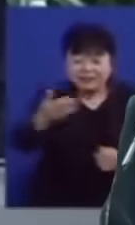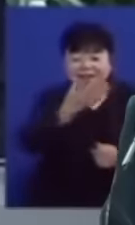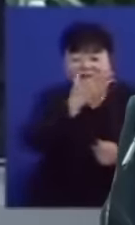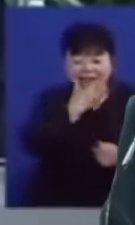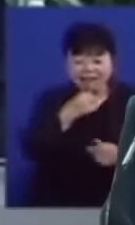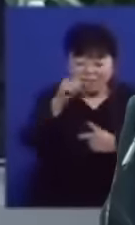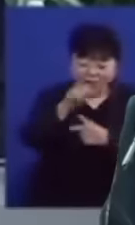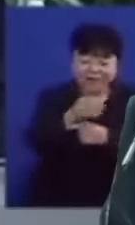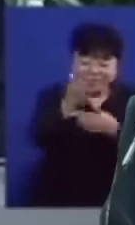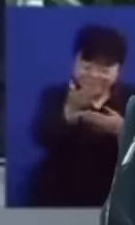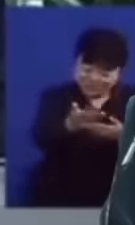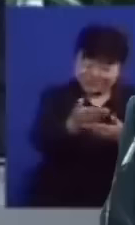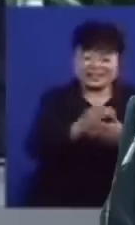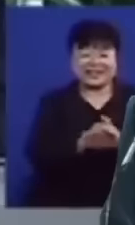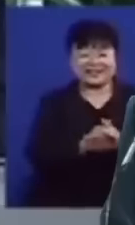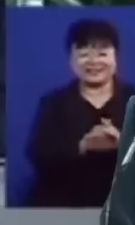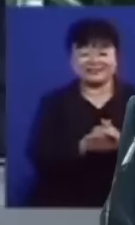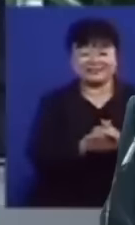행복을 허락해 주실 것입니다.